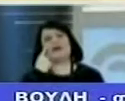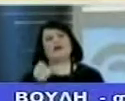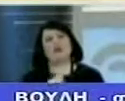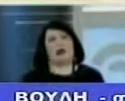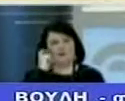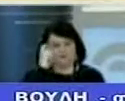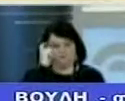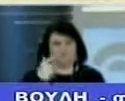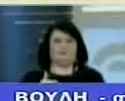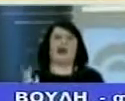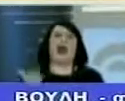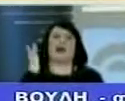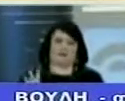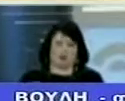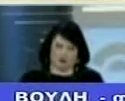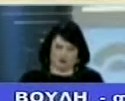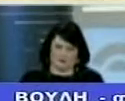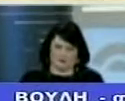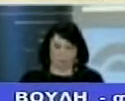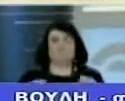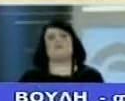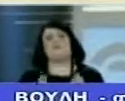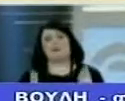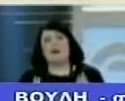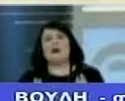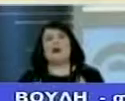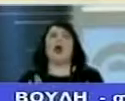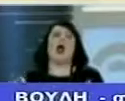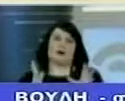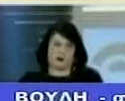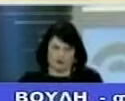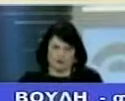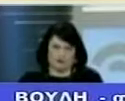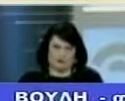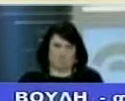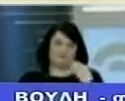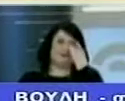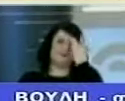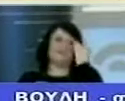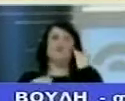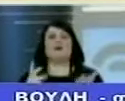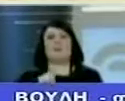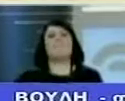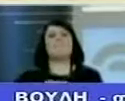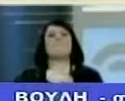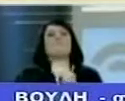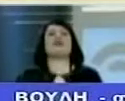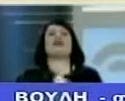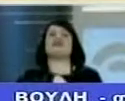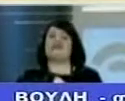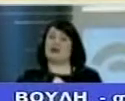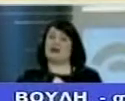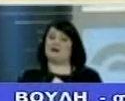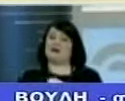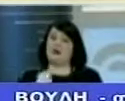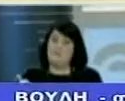Αν δεχτούμε, κυρίες και κύριοι βουλευτές, αν δεχτούμε ότι μία πρεσβεία πιέζει